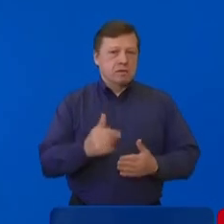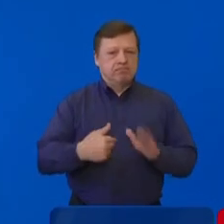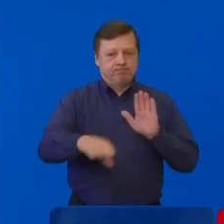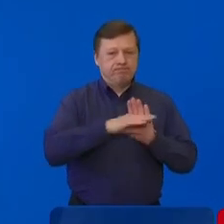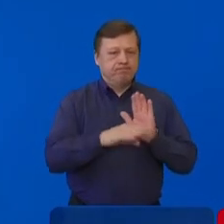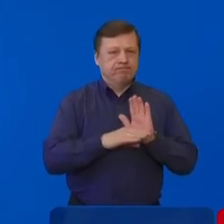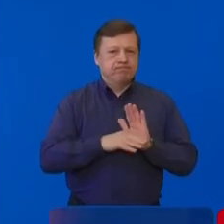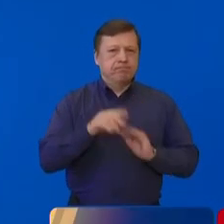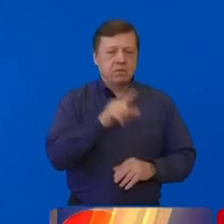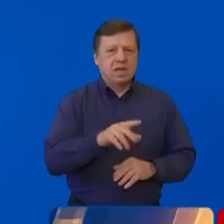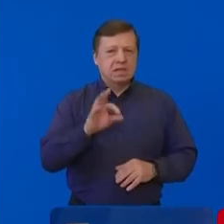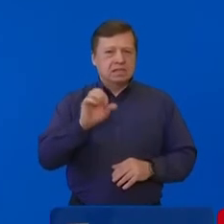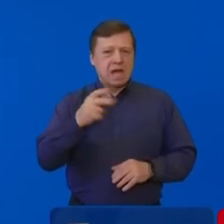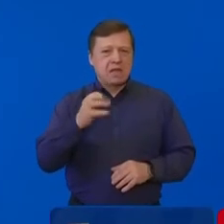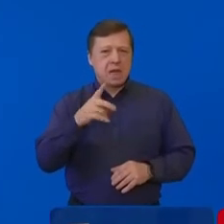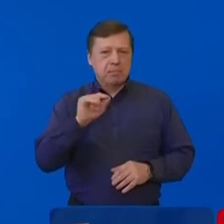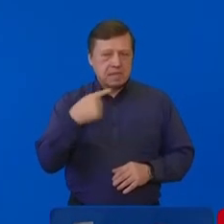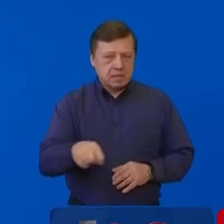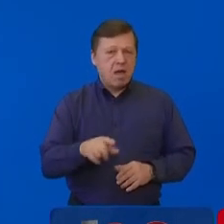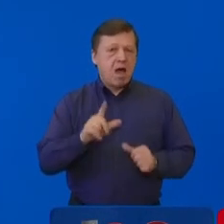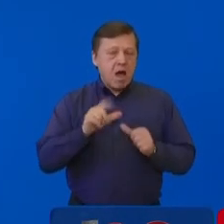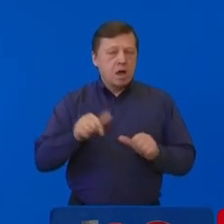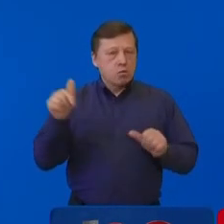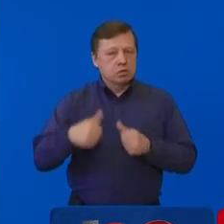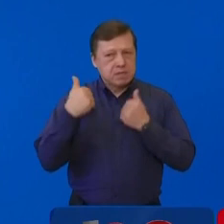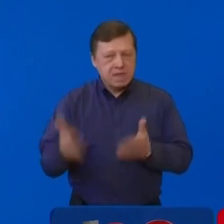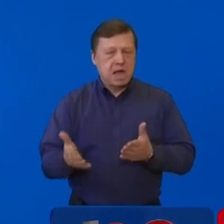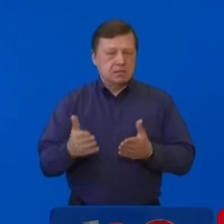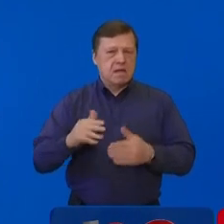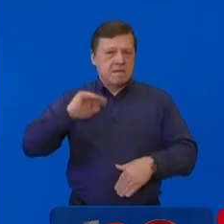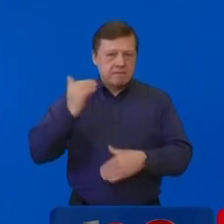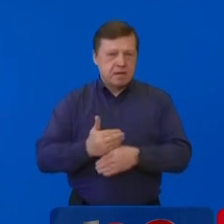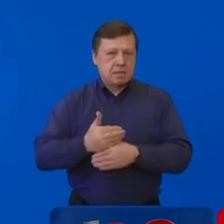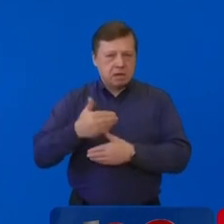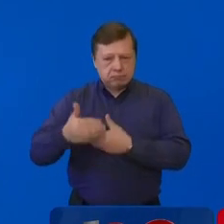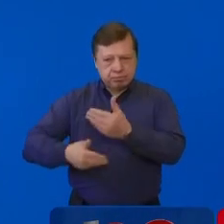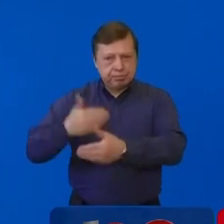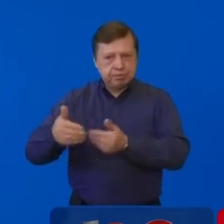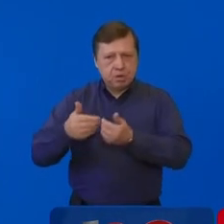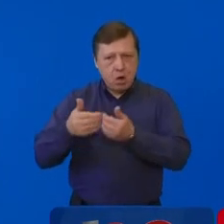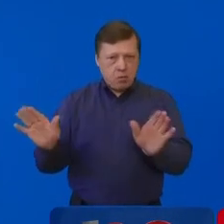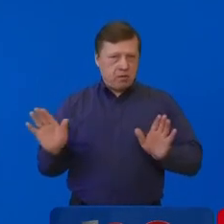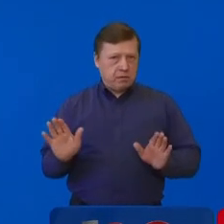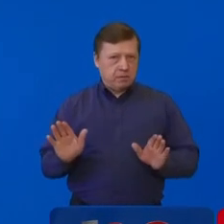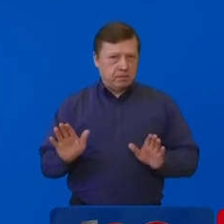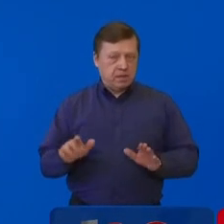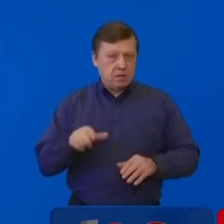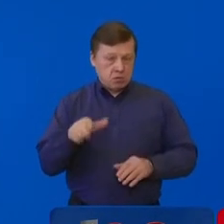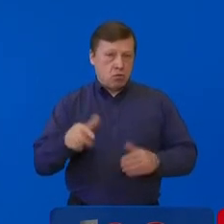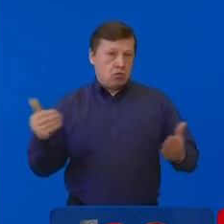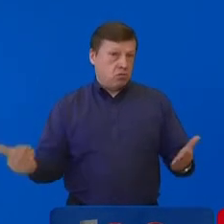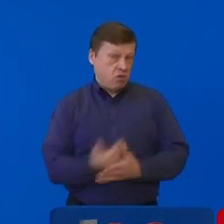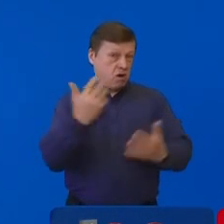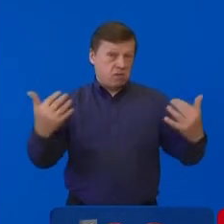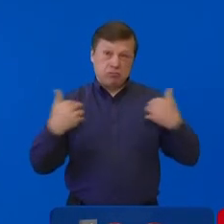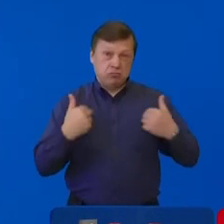pozwolić firmom pracować. Już w nowej rzeczywistości, w tej nowej rzeczywistości, w